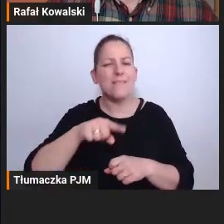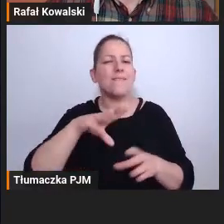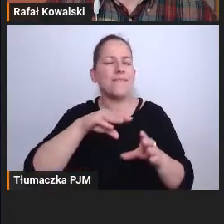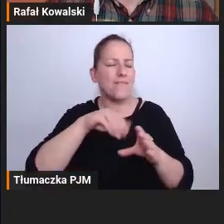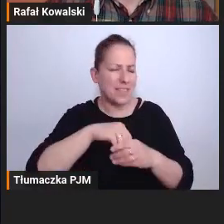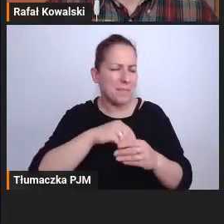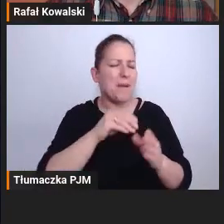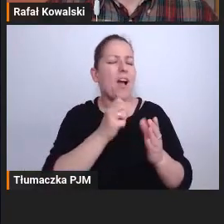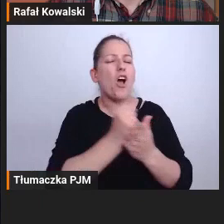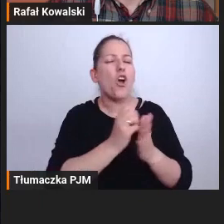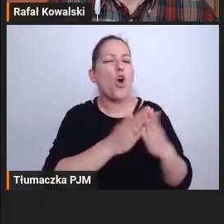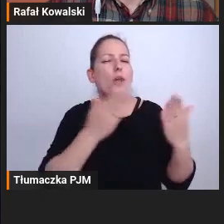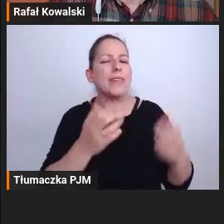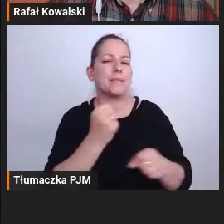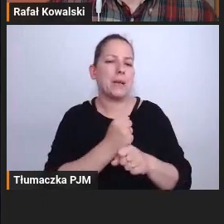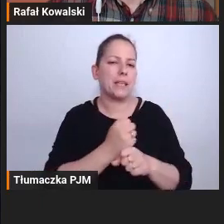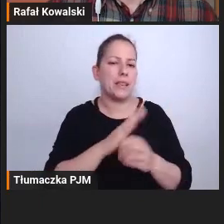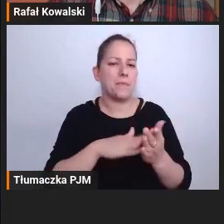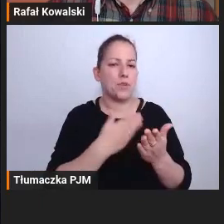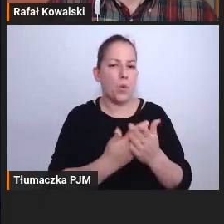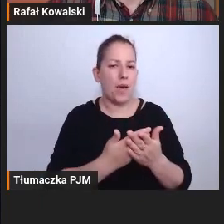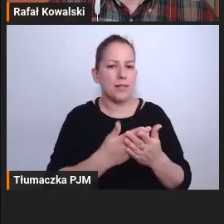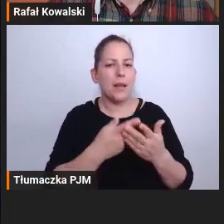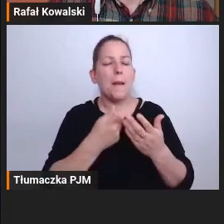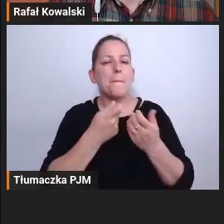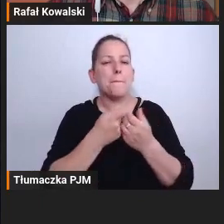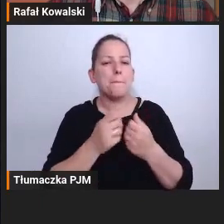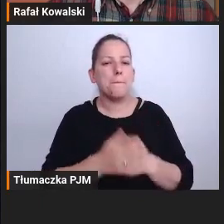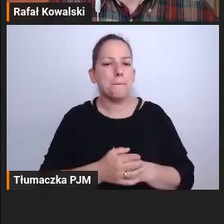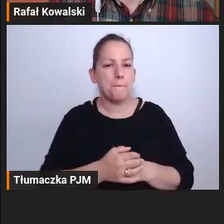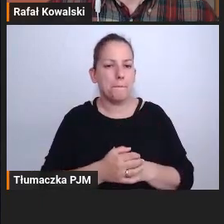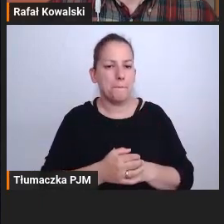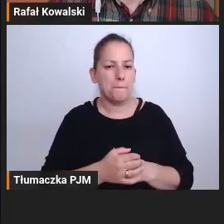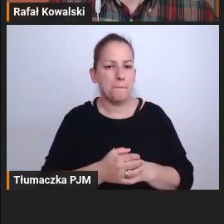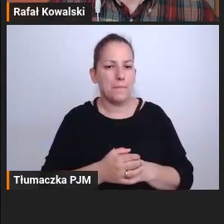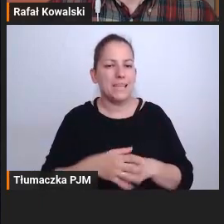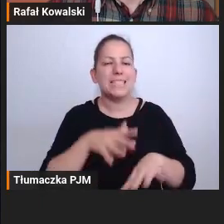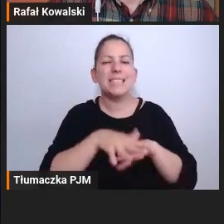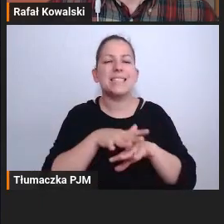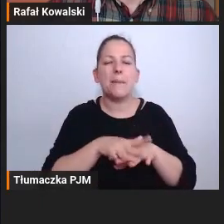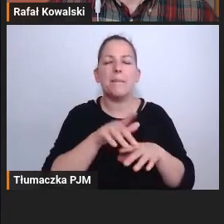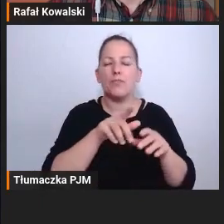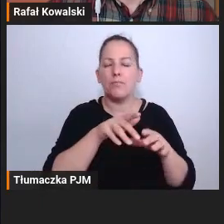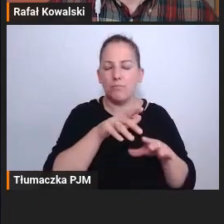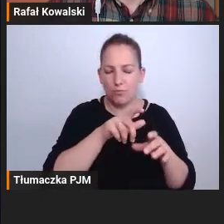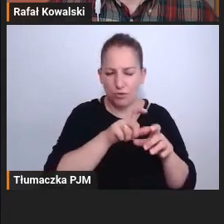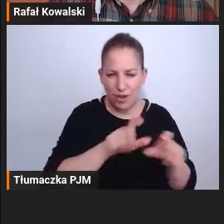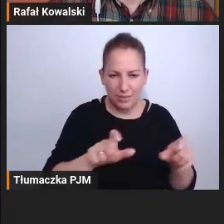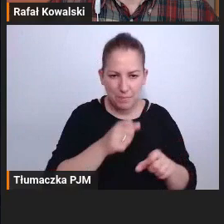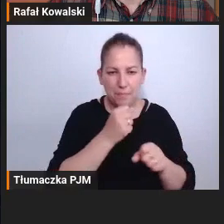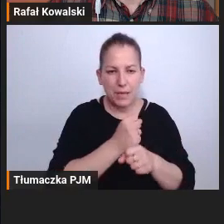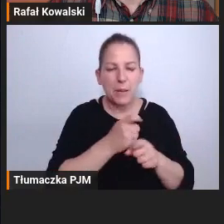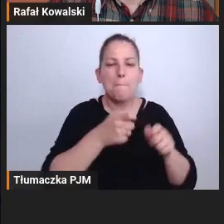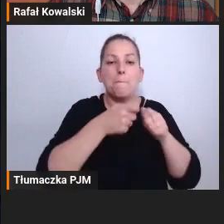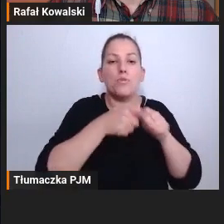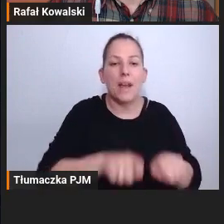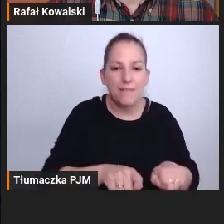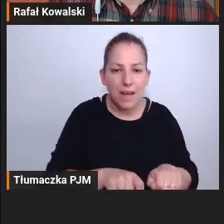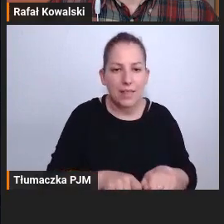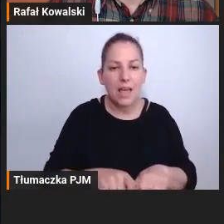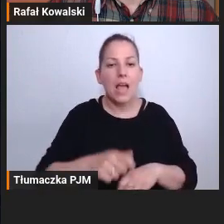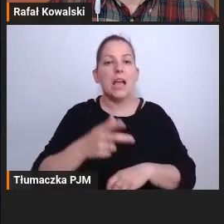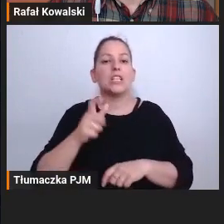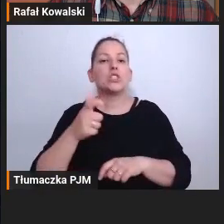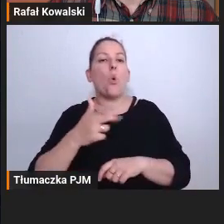kodeksem, czyli taki rozkład czasu pracy jak przerywany, systemy czasu pracy, jak przerywany system czasu pracy, czy